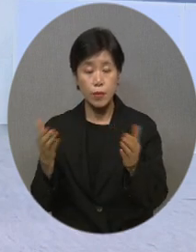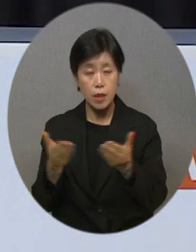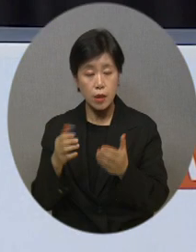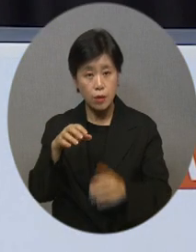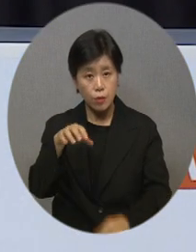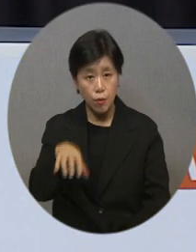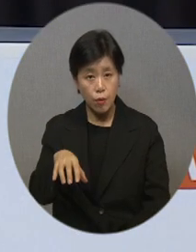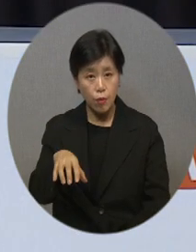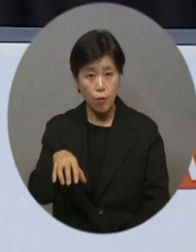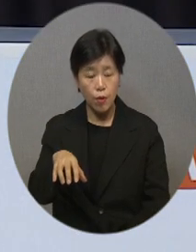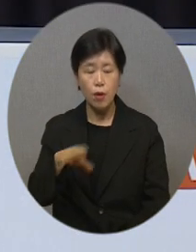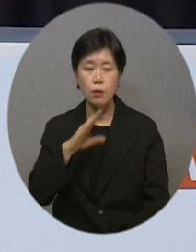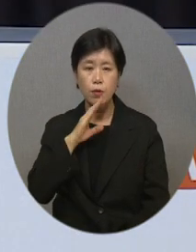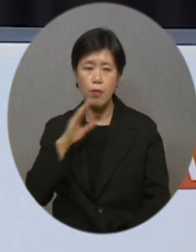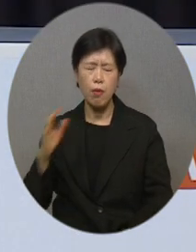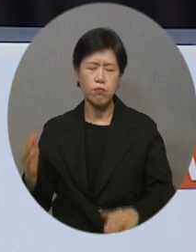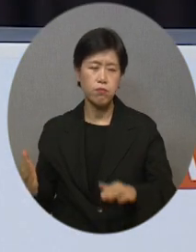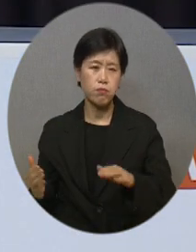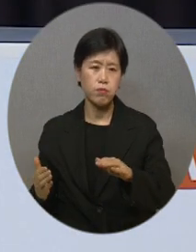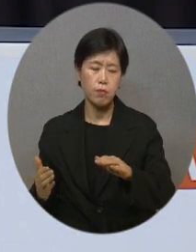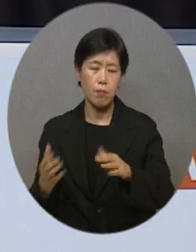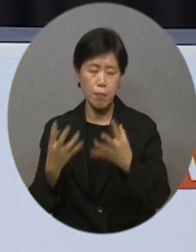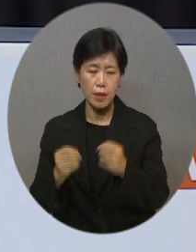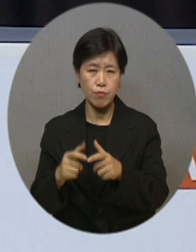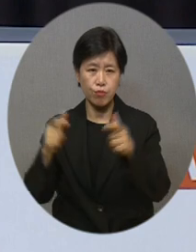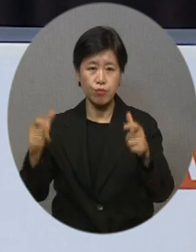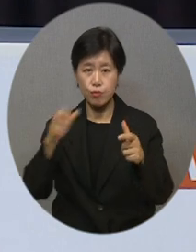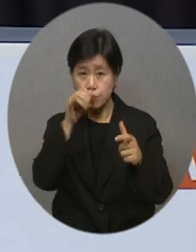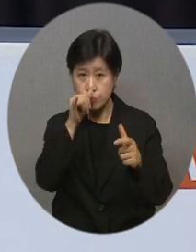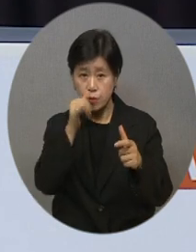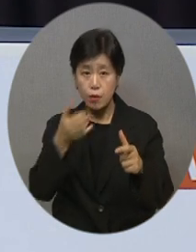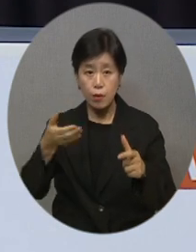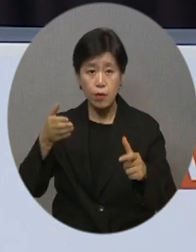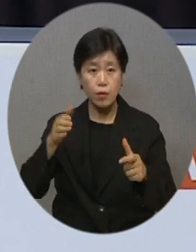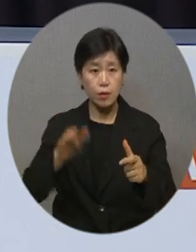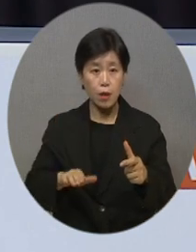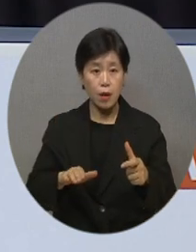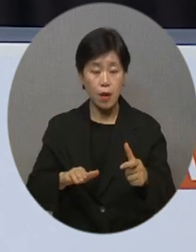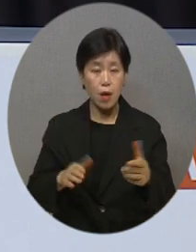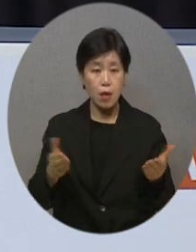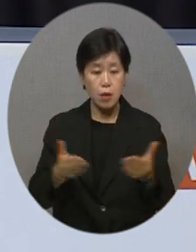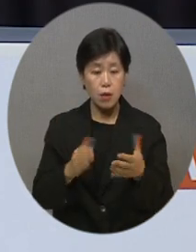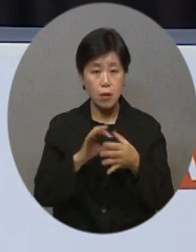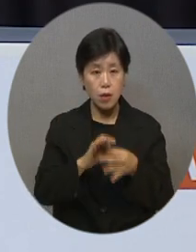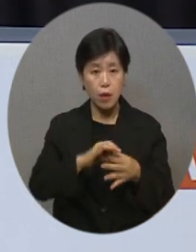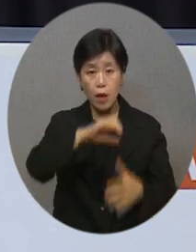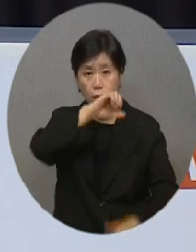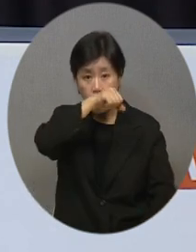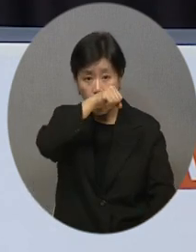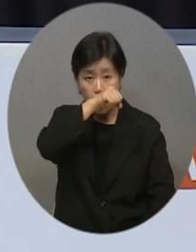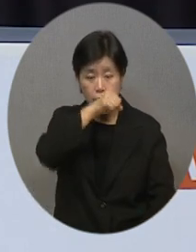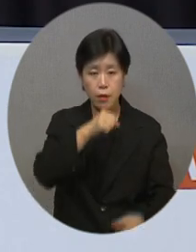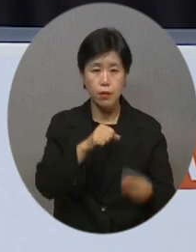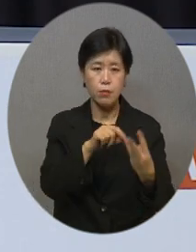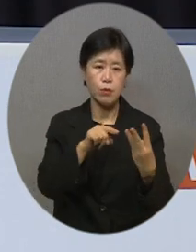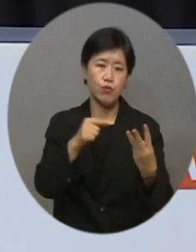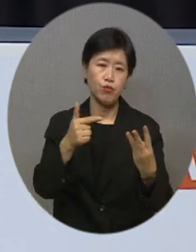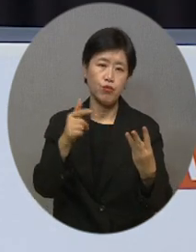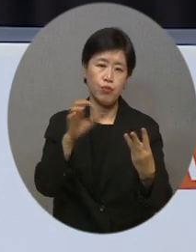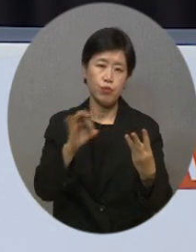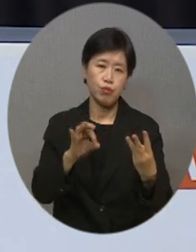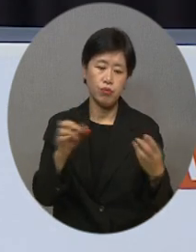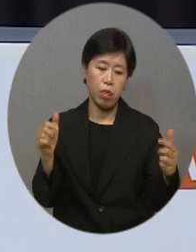그러나 일자리 예산은 3.6% 반대로 전체적으로 줄었지 않습니까?